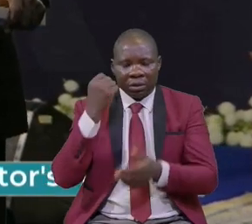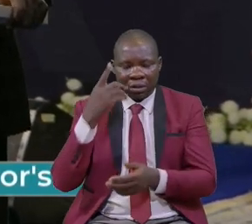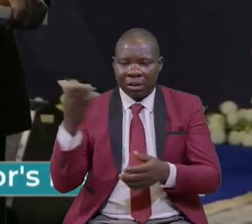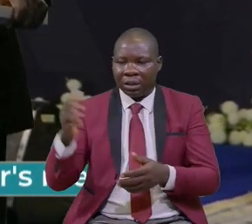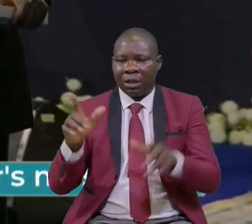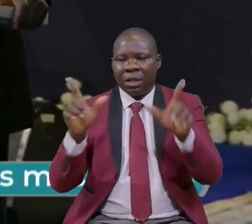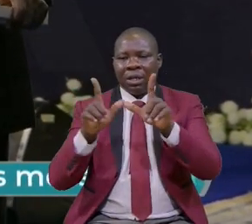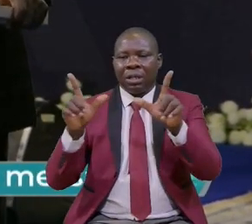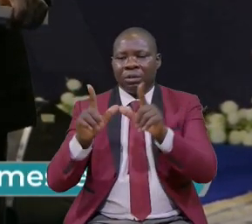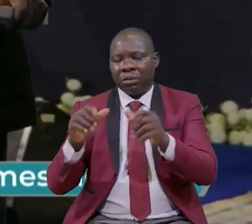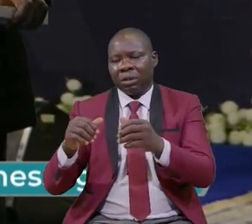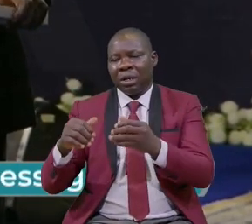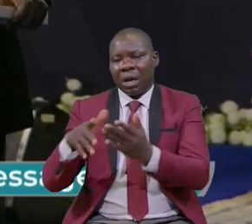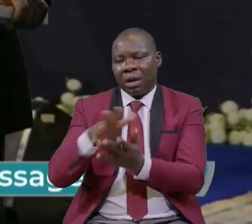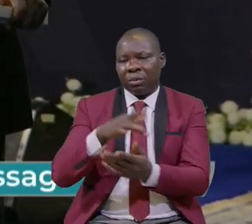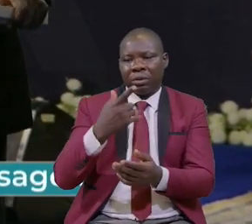aidez-les